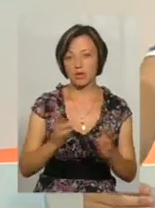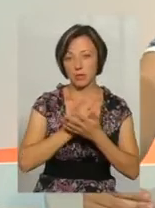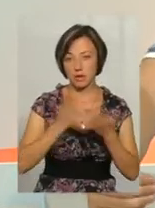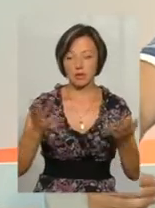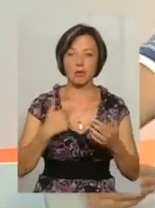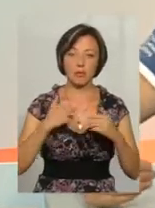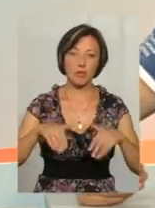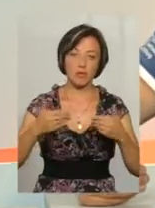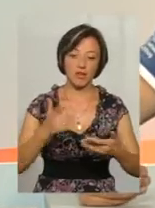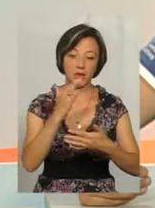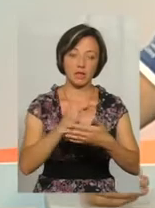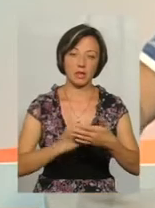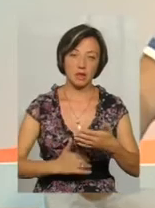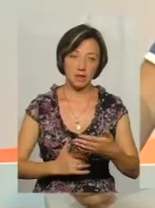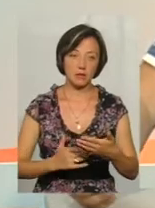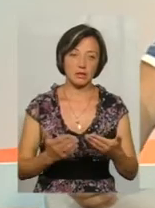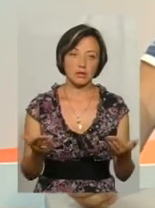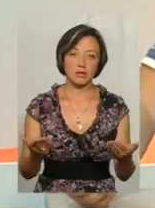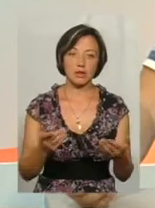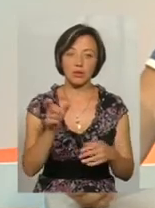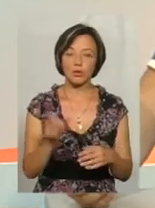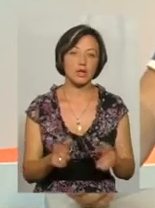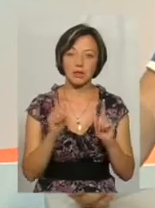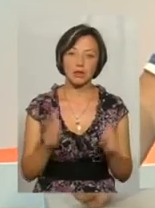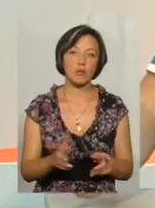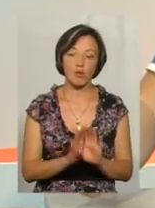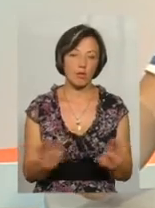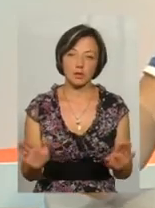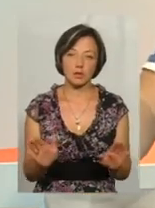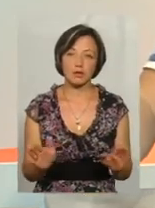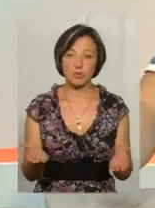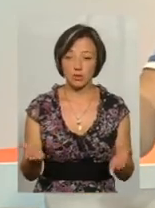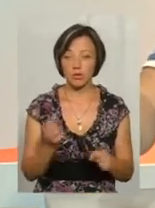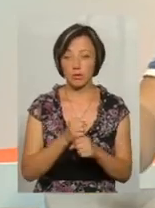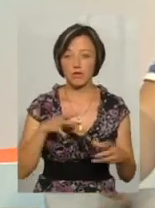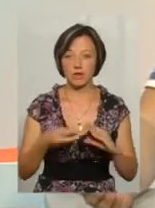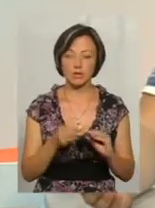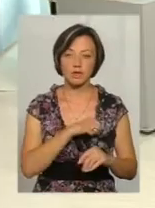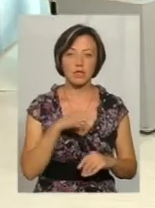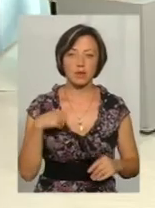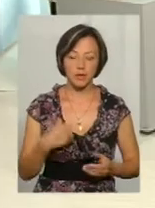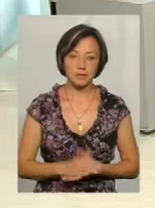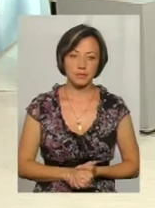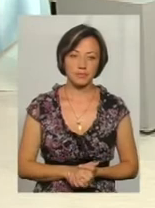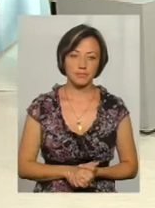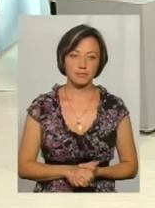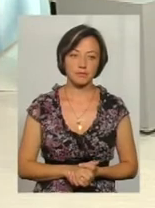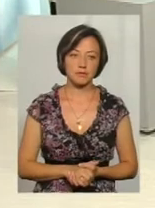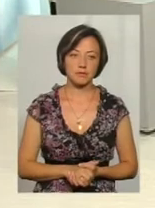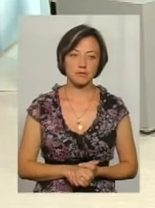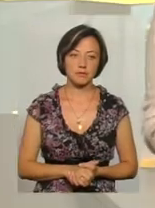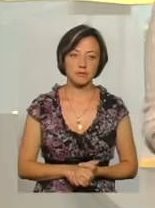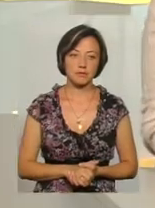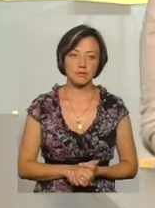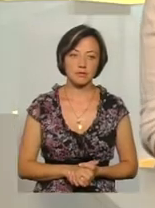Ми пропонували те. Ця людина не погодилась. Тоді робіть висновки вже самі. Ця робота, про яку ви